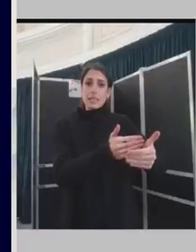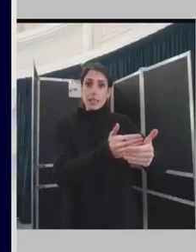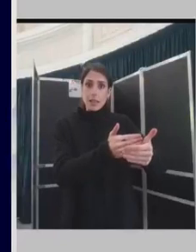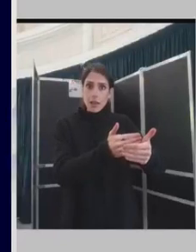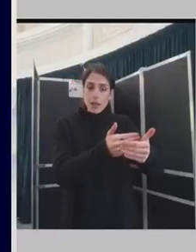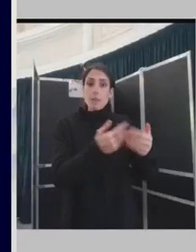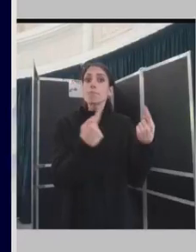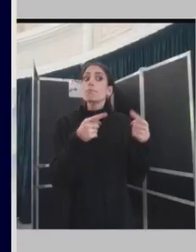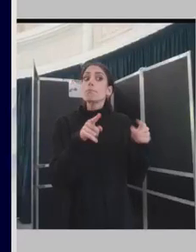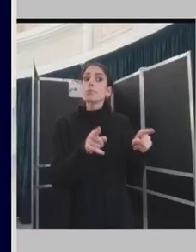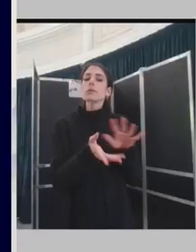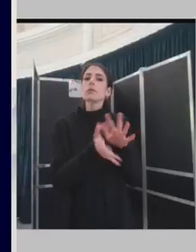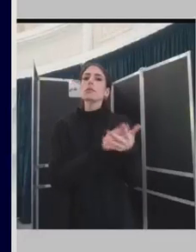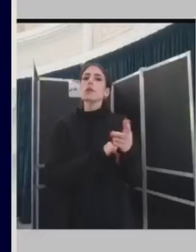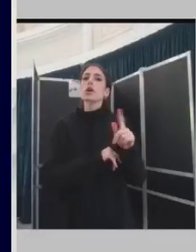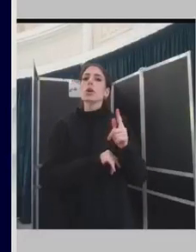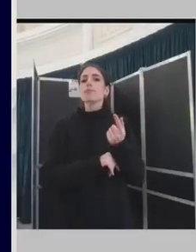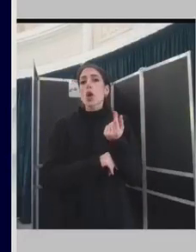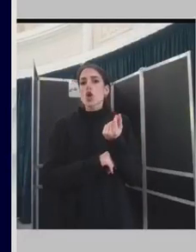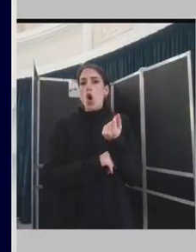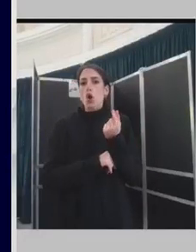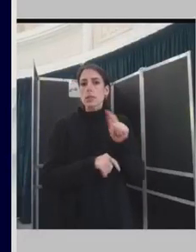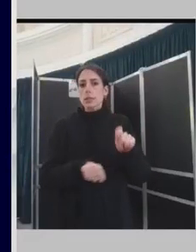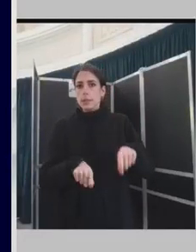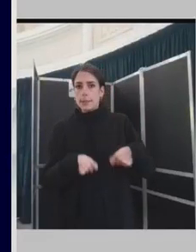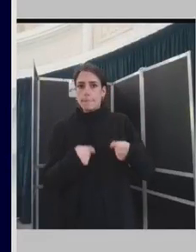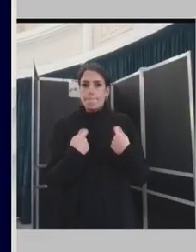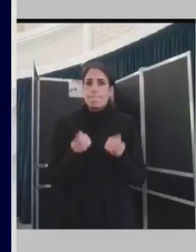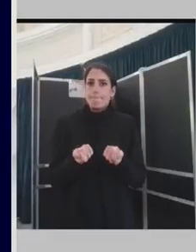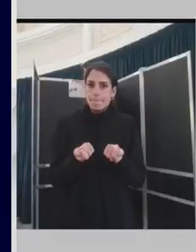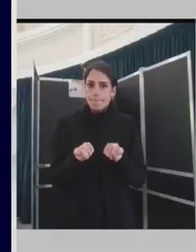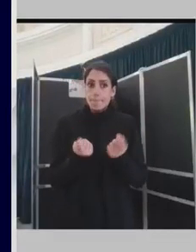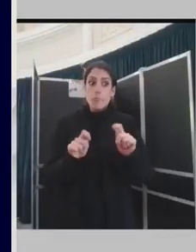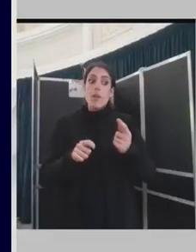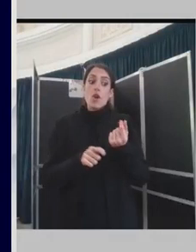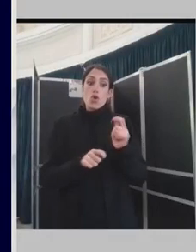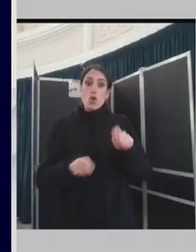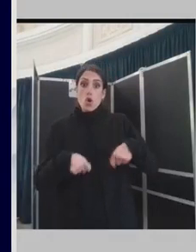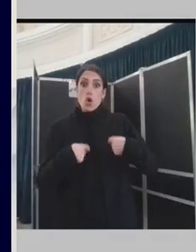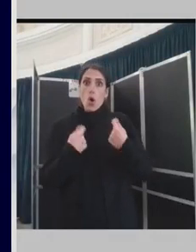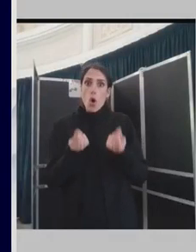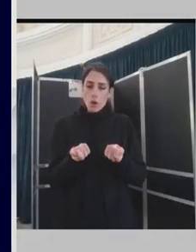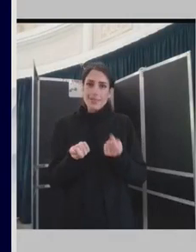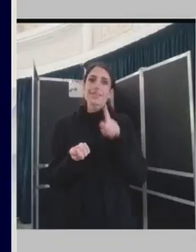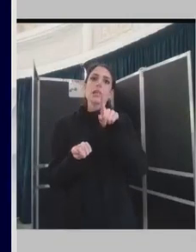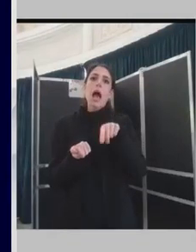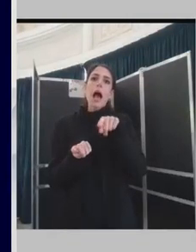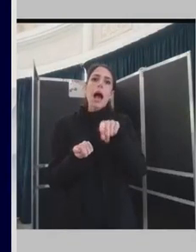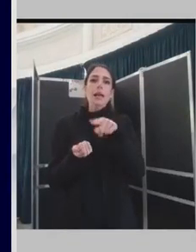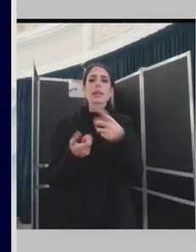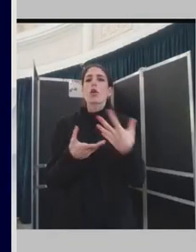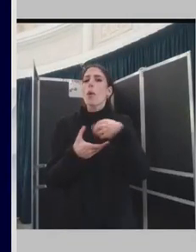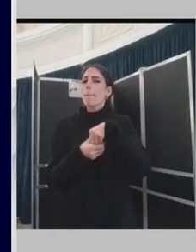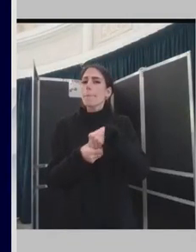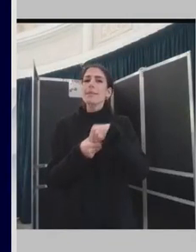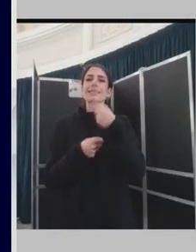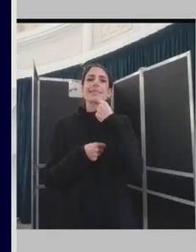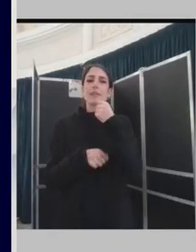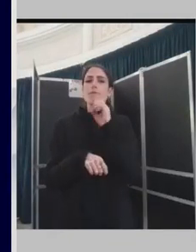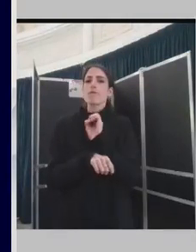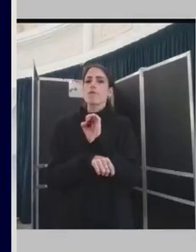affrontare la realizzazione di corsi di formazione per i volontari del comitato direttivo delle